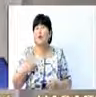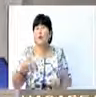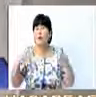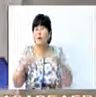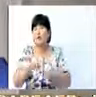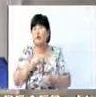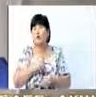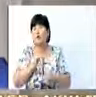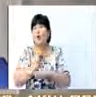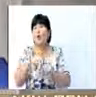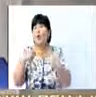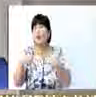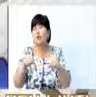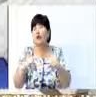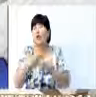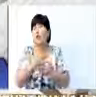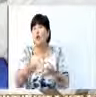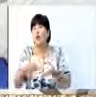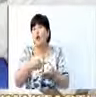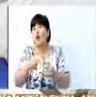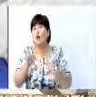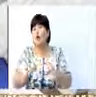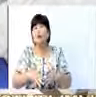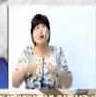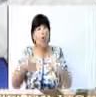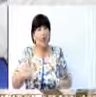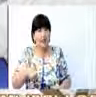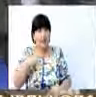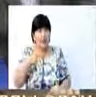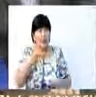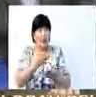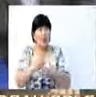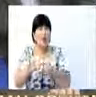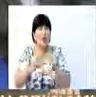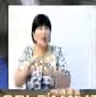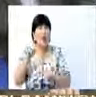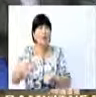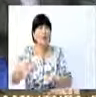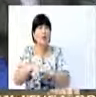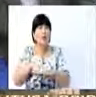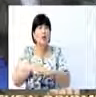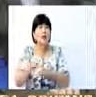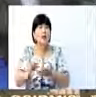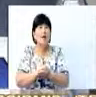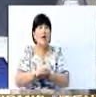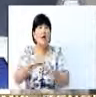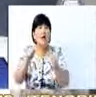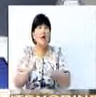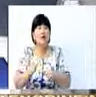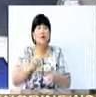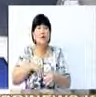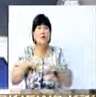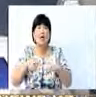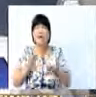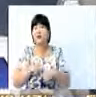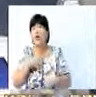қожалықтардың өнім өткізуге және құрал жабдықтар алуға мүмкіндігі мол екенін айтты. Өз кезегінде ауыл тұрғындары құжат рәсімдеуге және шаруаны дөңгелетуге